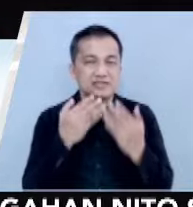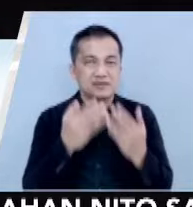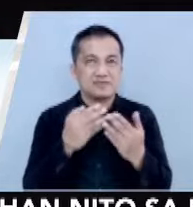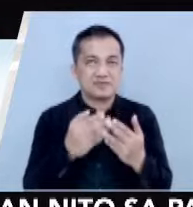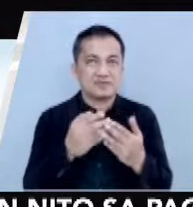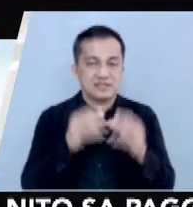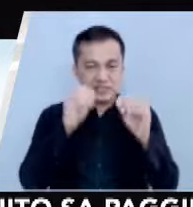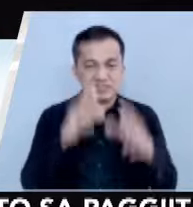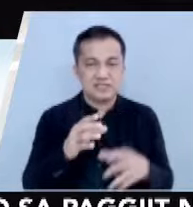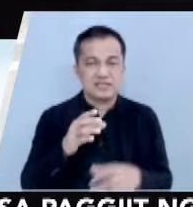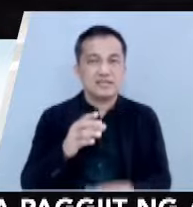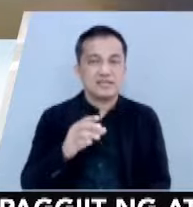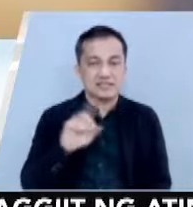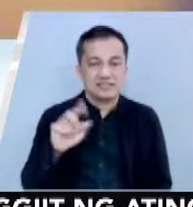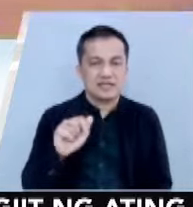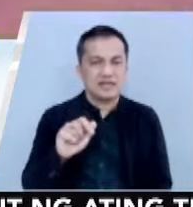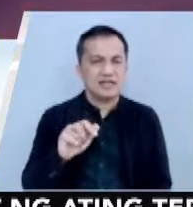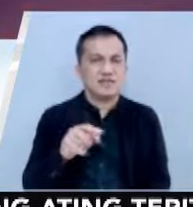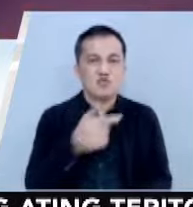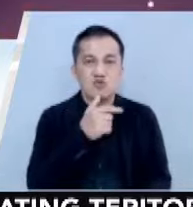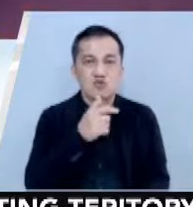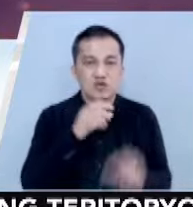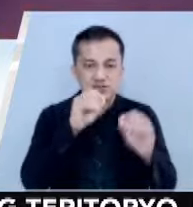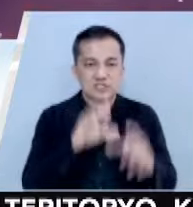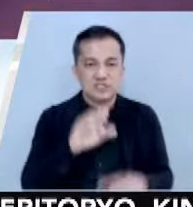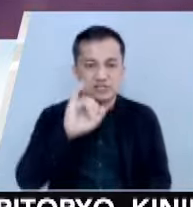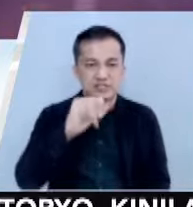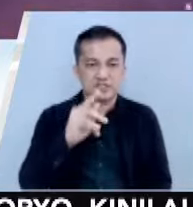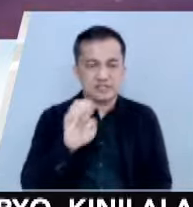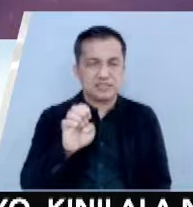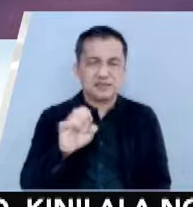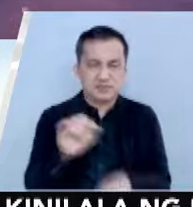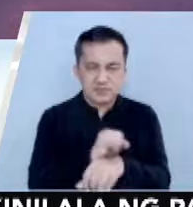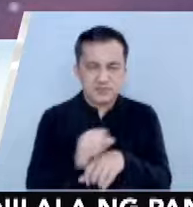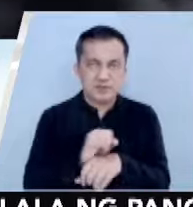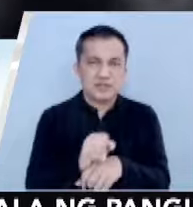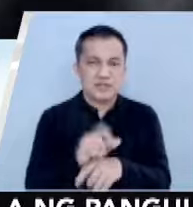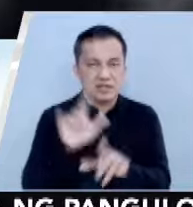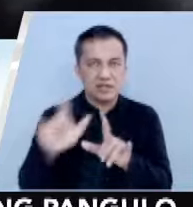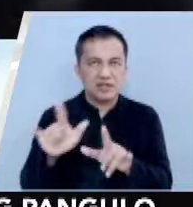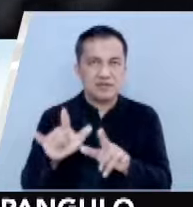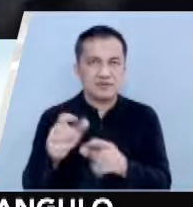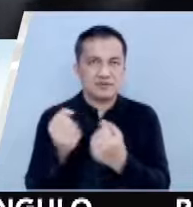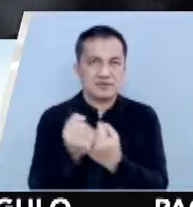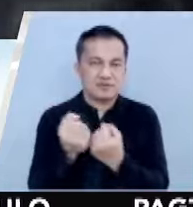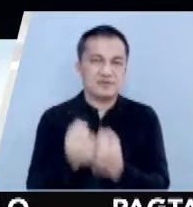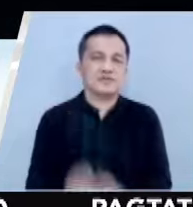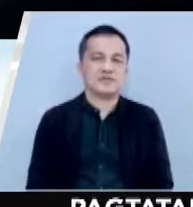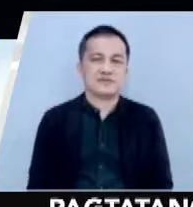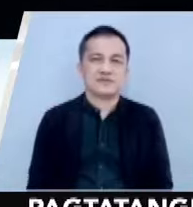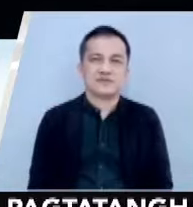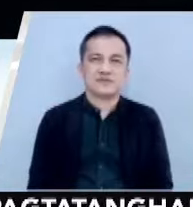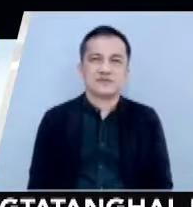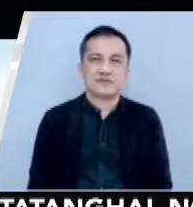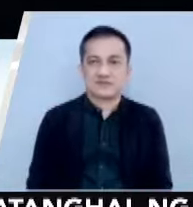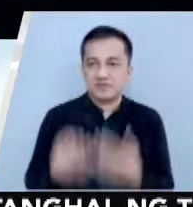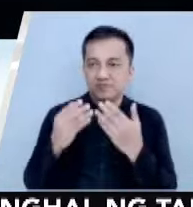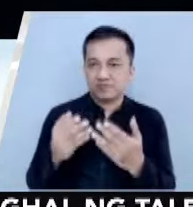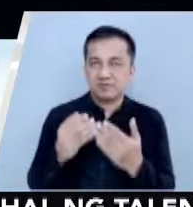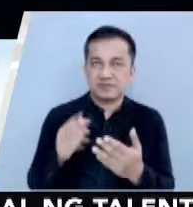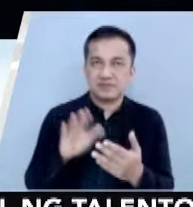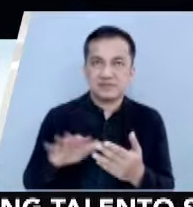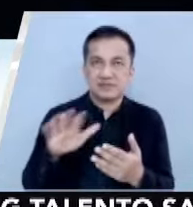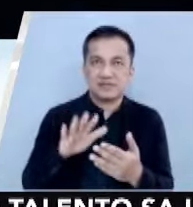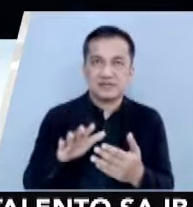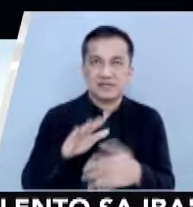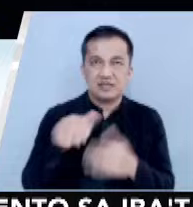Jade para sa kanyang incredible dedication, love at support. Nagpapasalamat din siya sa lahat ng nag-iwan ng